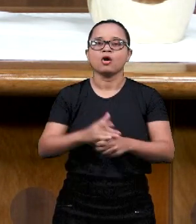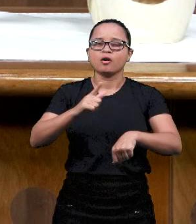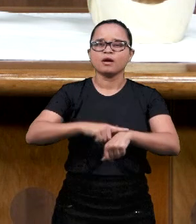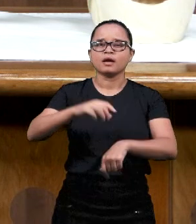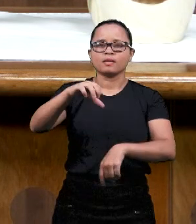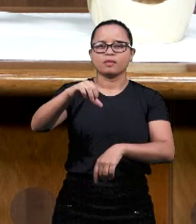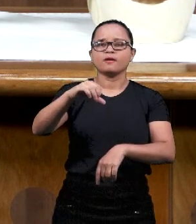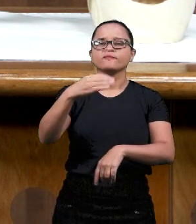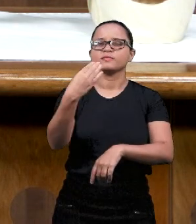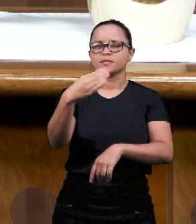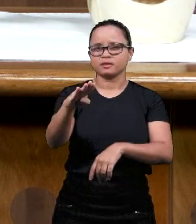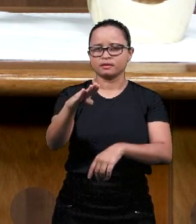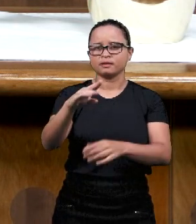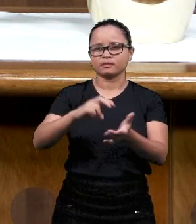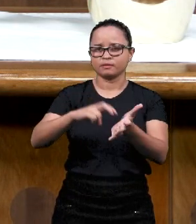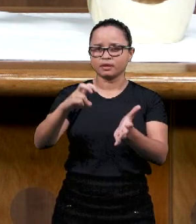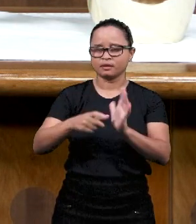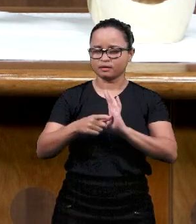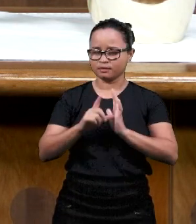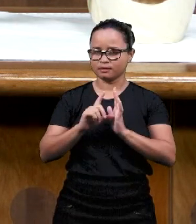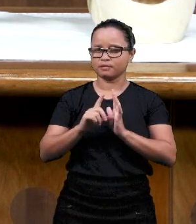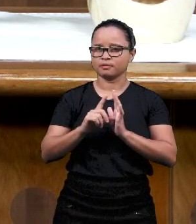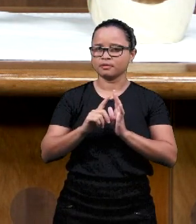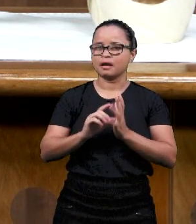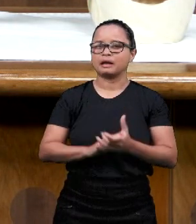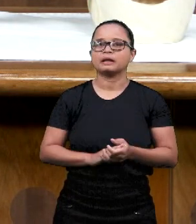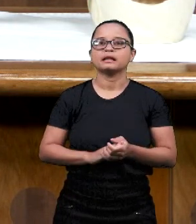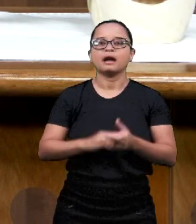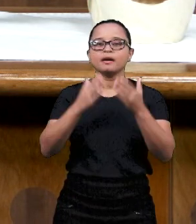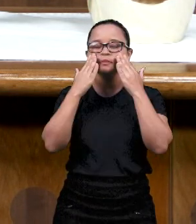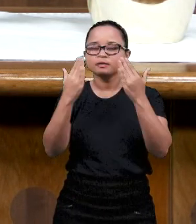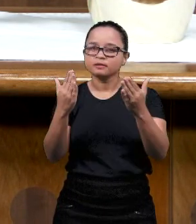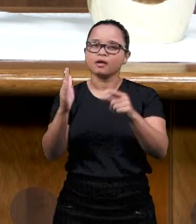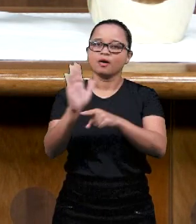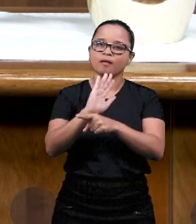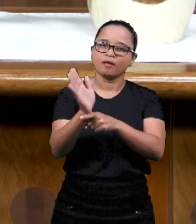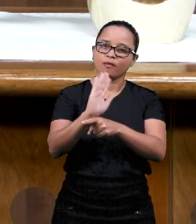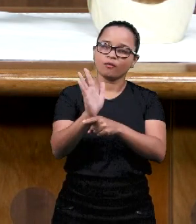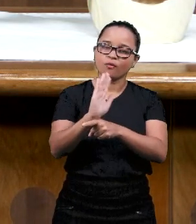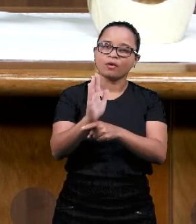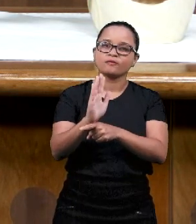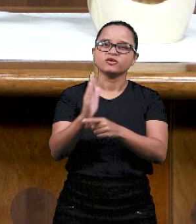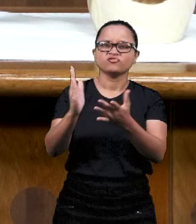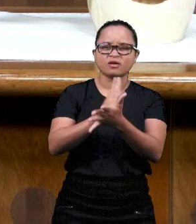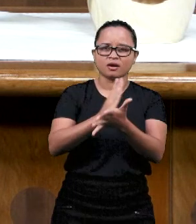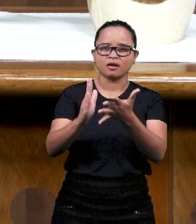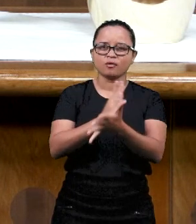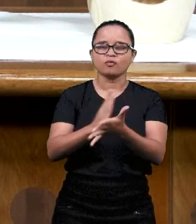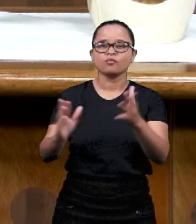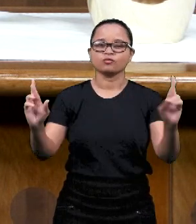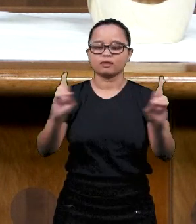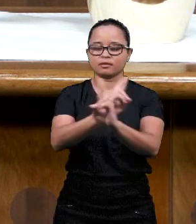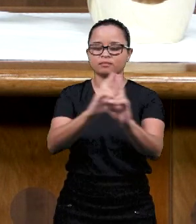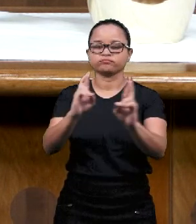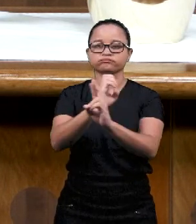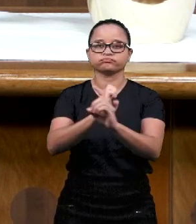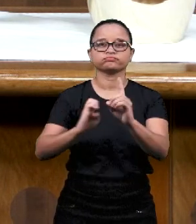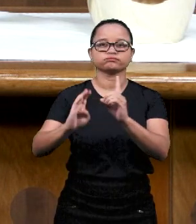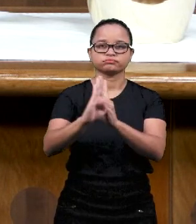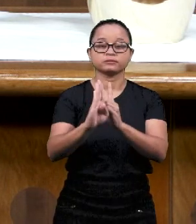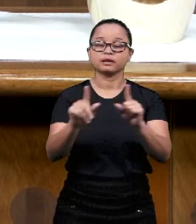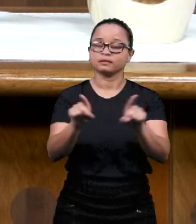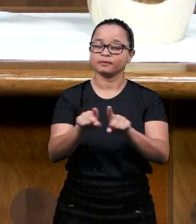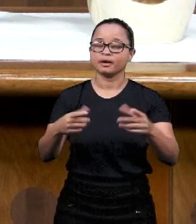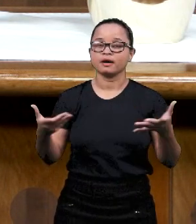de quelques vidéos liées à l'étude de l'école biblique. Et maintenant, nous allons dans cette école biblique présenter